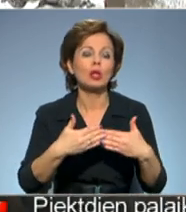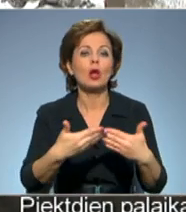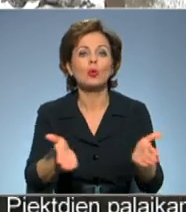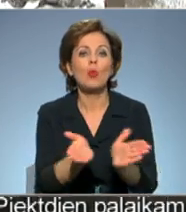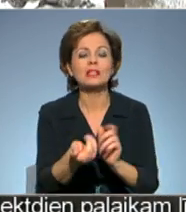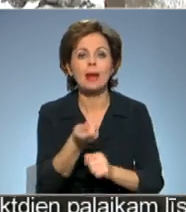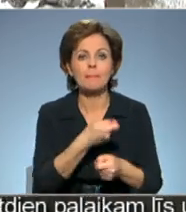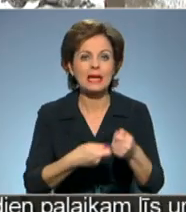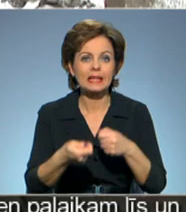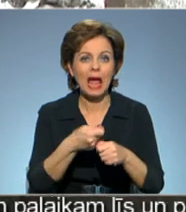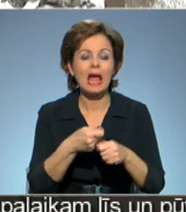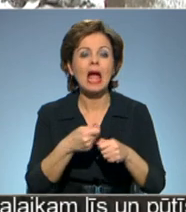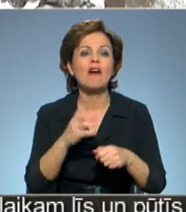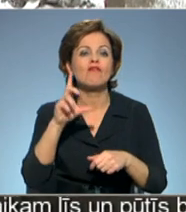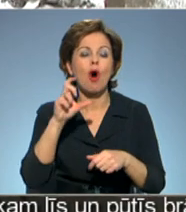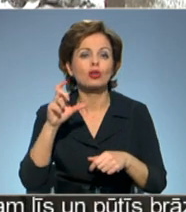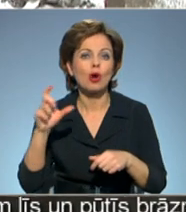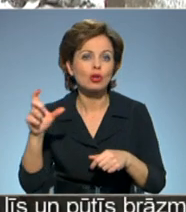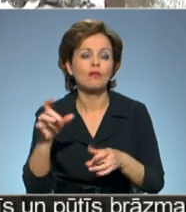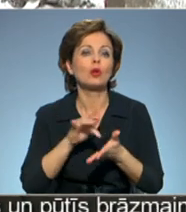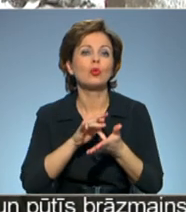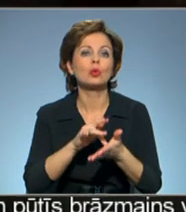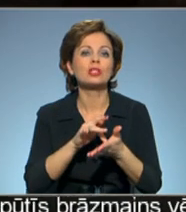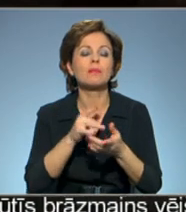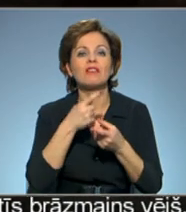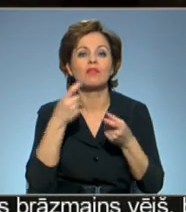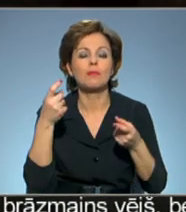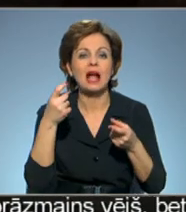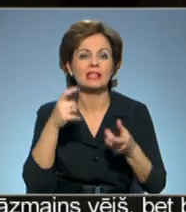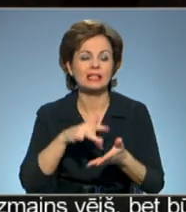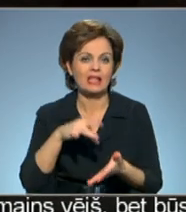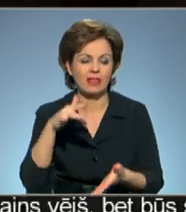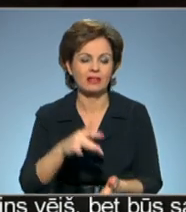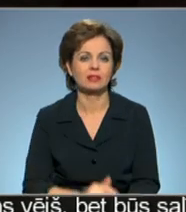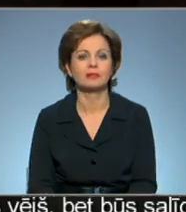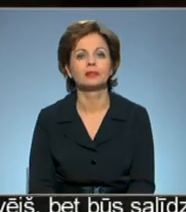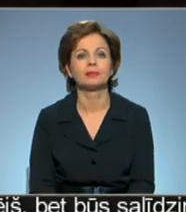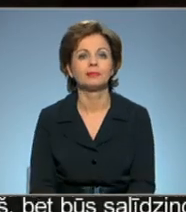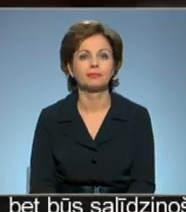pinēji, darbosies fotogrāfi un turisma informācijas centrs. Ieva Benefelda, Lants Peršavits, Skrundas televīzija.